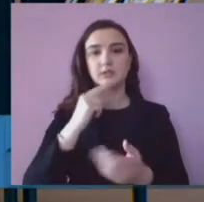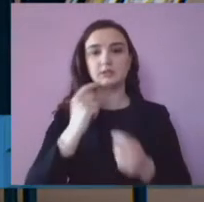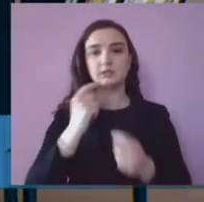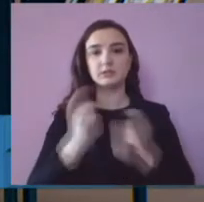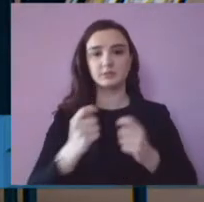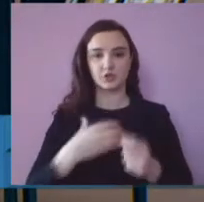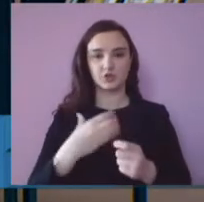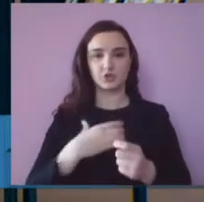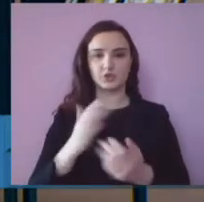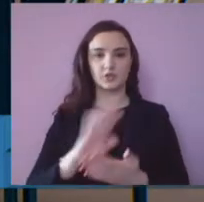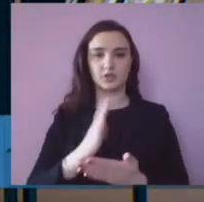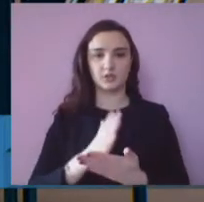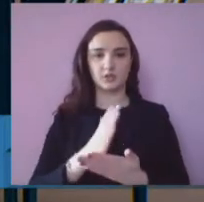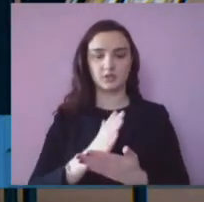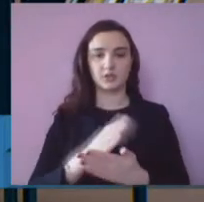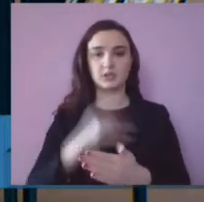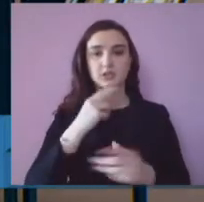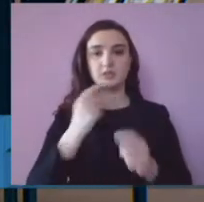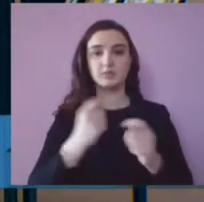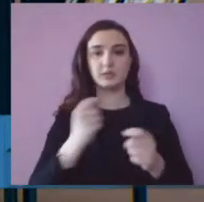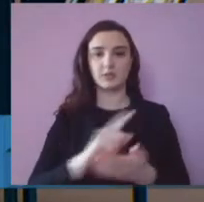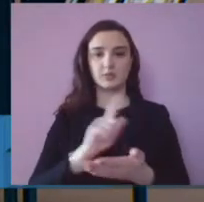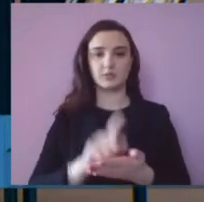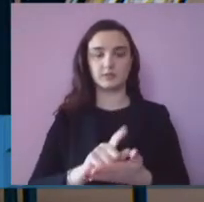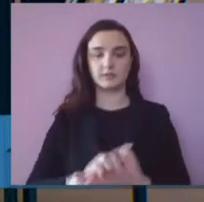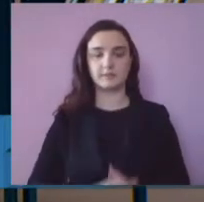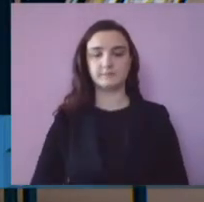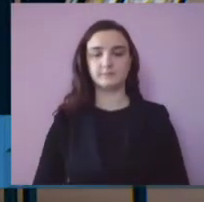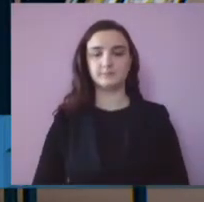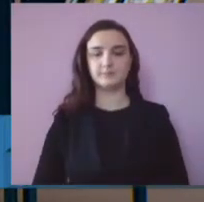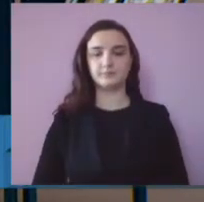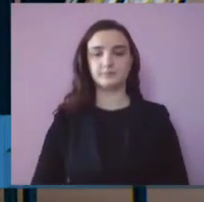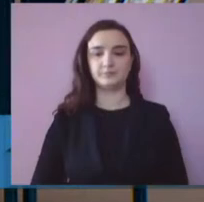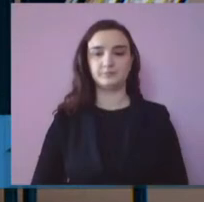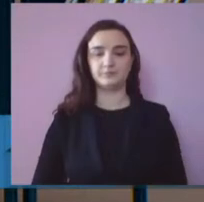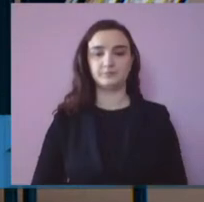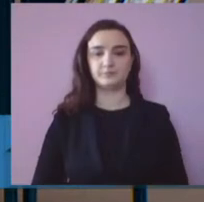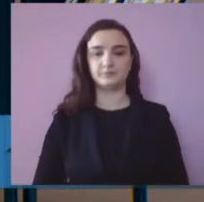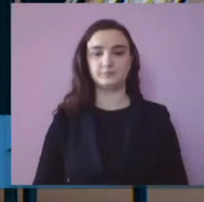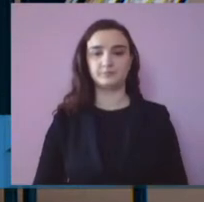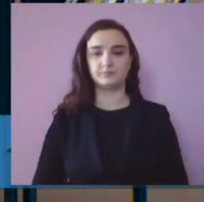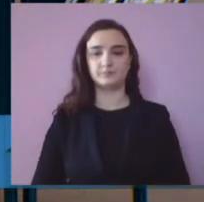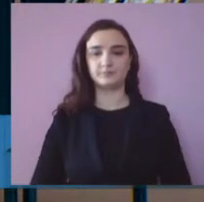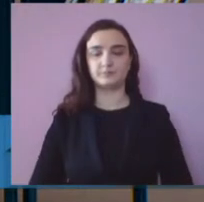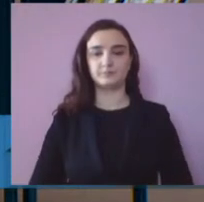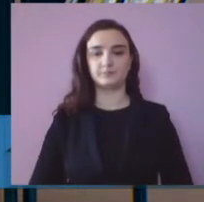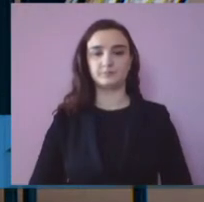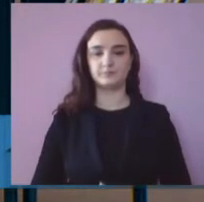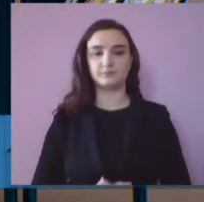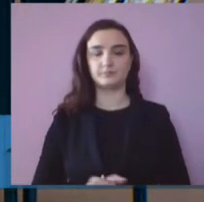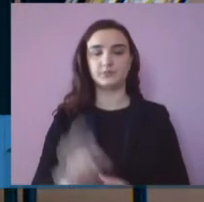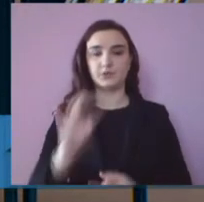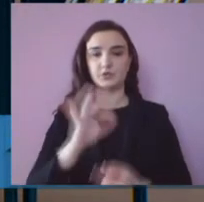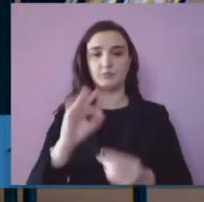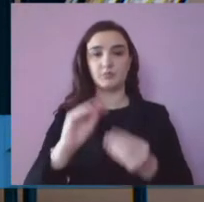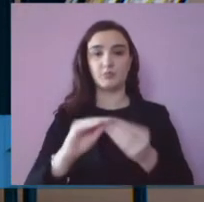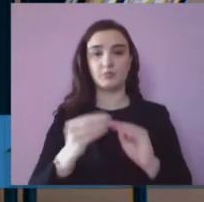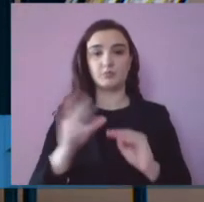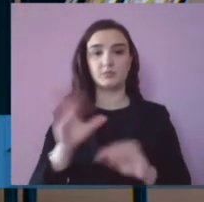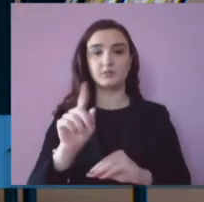არის, სიფრთხილე არის აუცილებელი. ახლა რაც ეხება აი ამ პრობლემებს, რომელზედაც თქვენ ბრძანებთ,